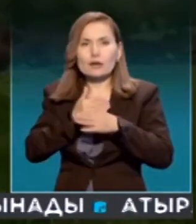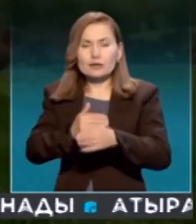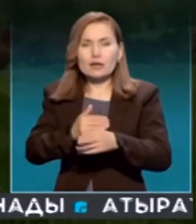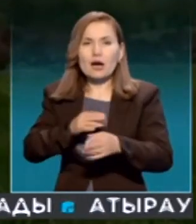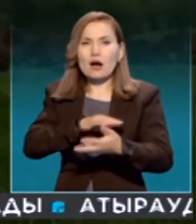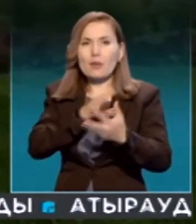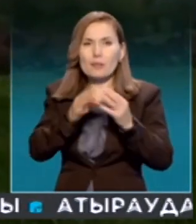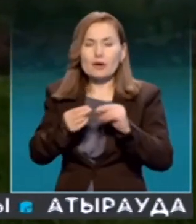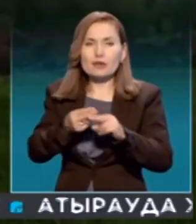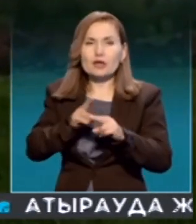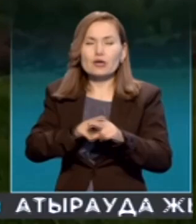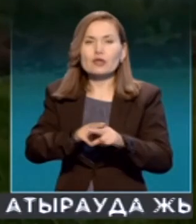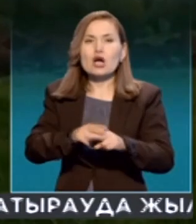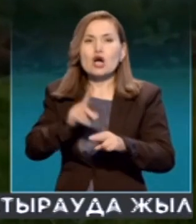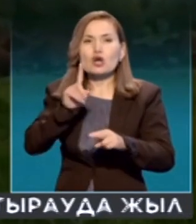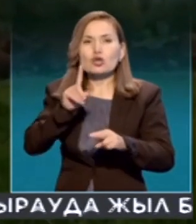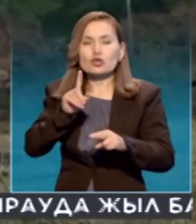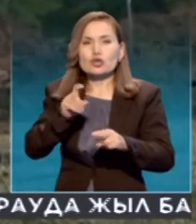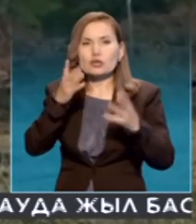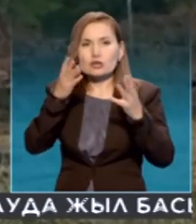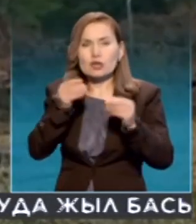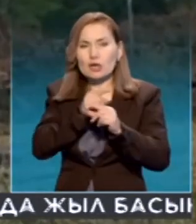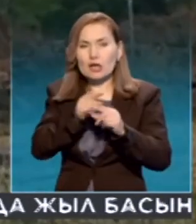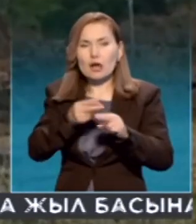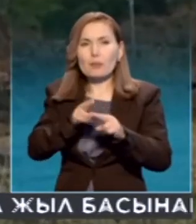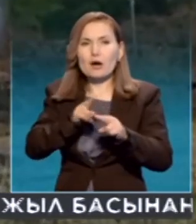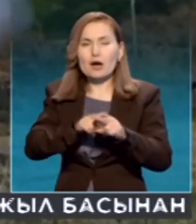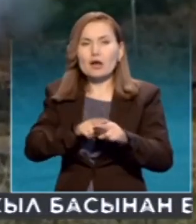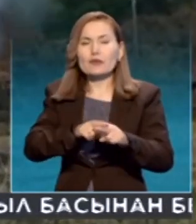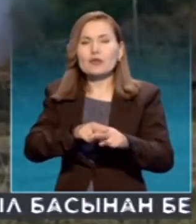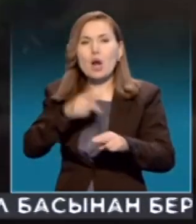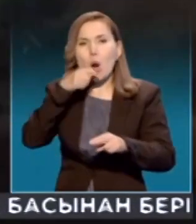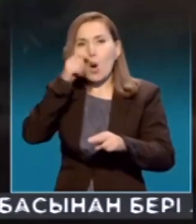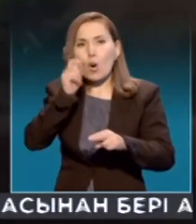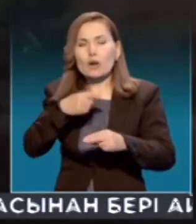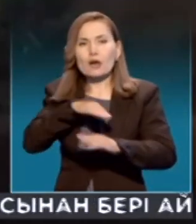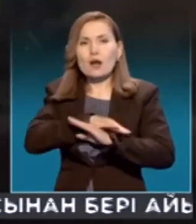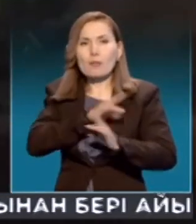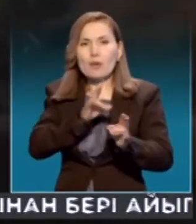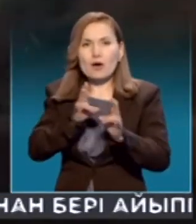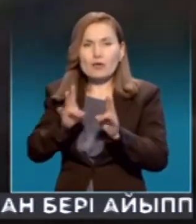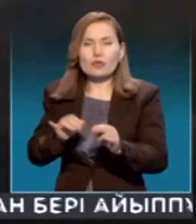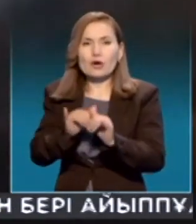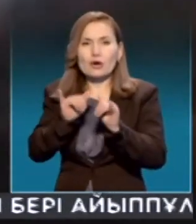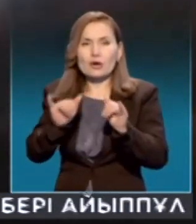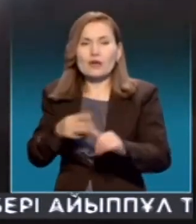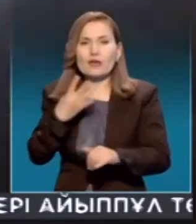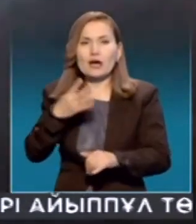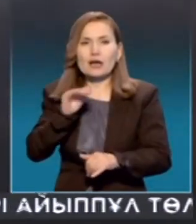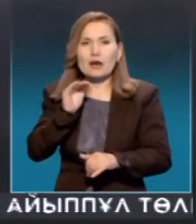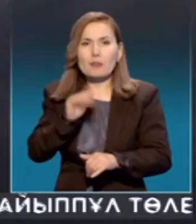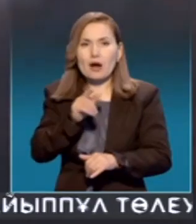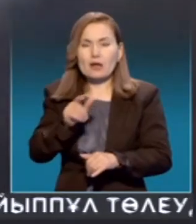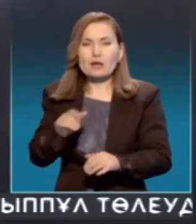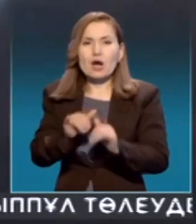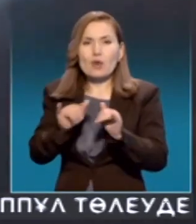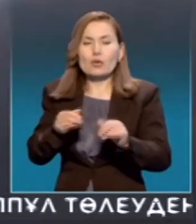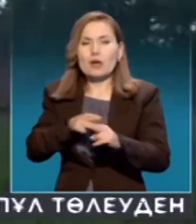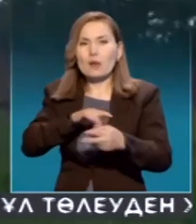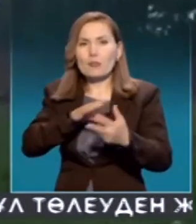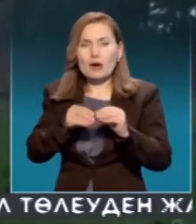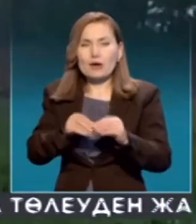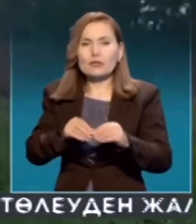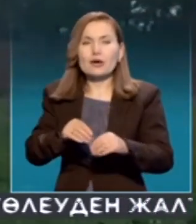барлаушыларының болжамынша 100 күнде Украинада Ресейдің қаза тапқан және жараланған адам күшінің саны 40 мыңға жетіп қалды. Алайда